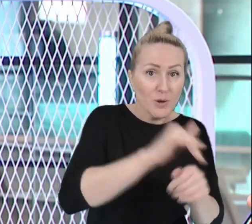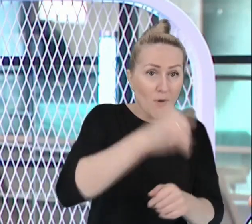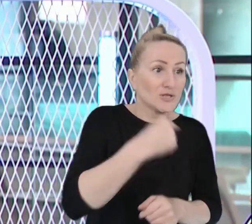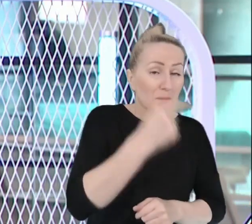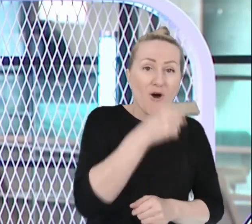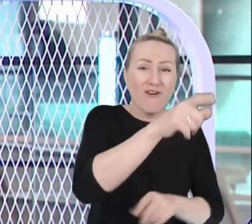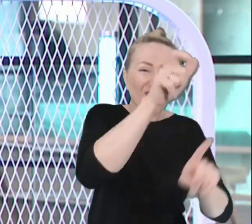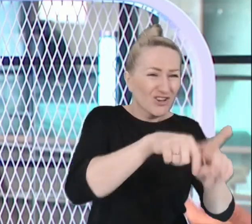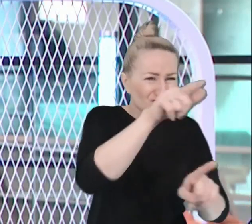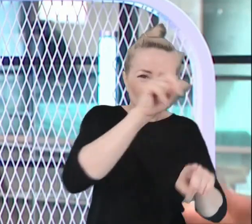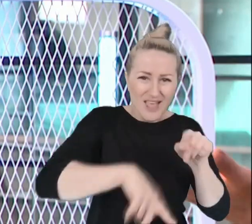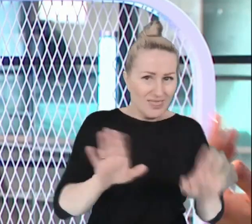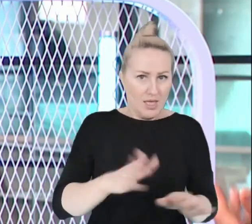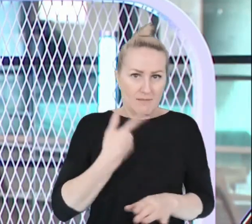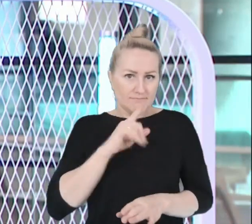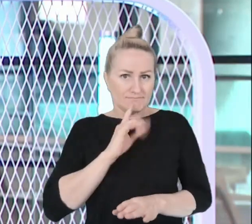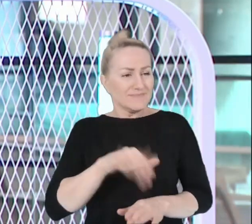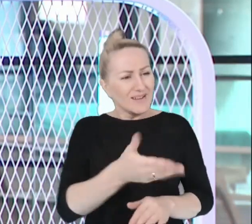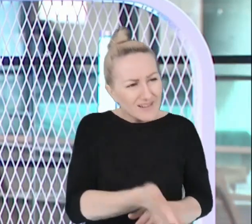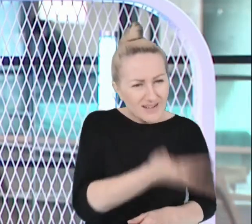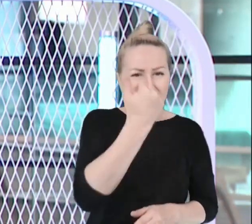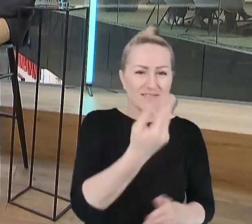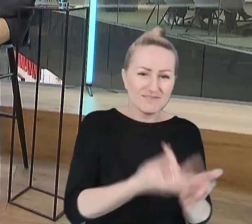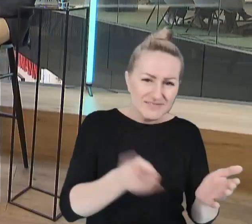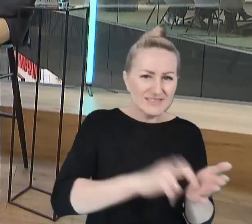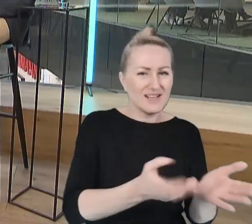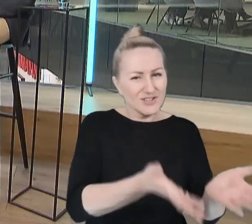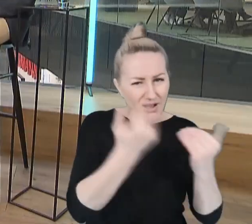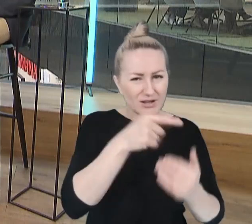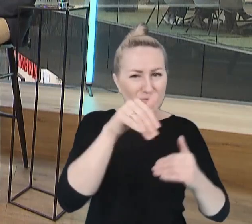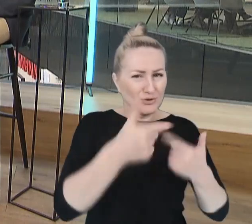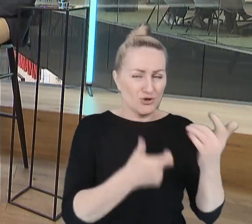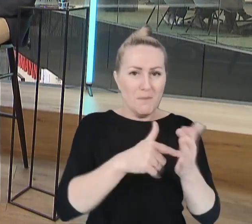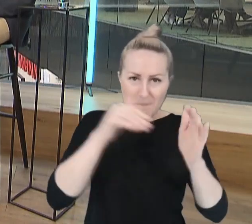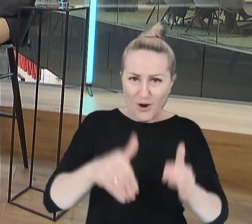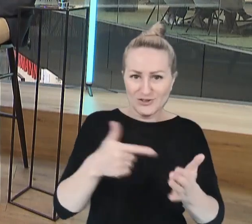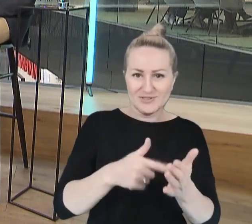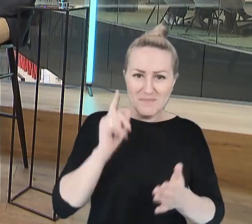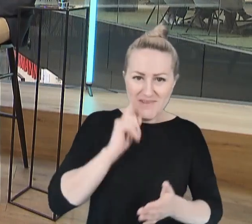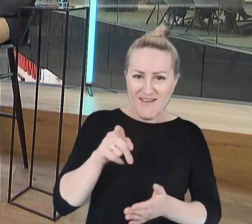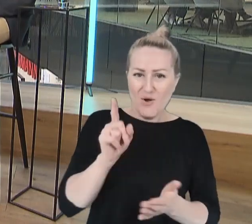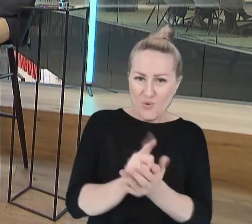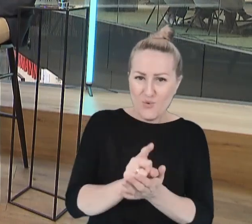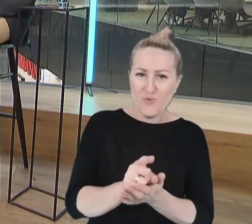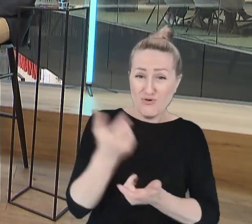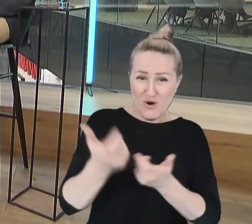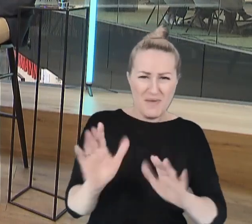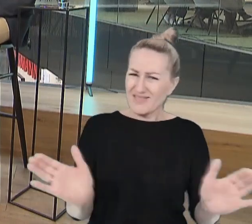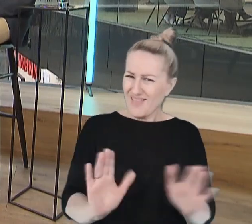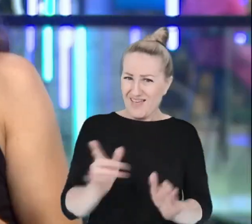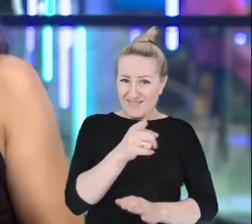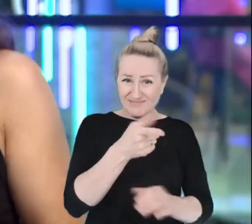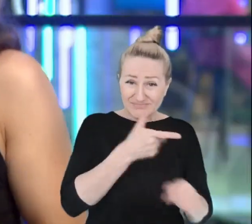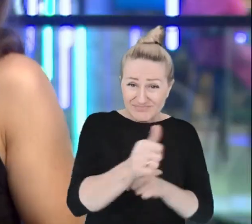się nią zaopiekowała. Stań, otrzep się. Naprawdę nie możesz jeszcze tego. Ogarnij się, naprawdę serio, nie dźwigniesz jeszcze tego. Nikt tak nie mówi do bliskich